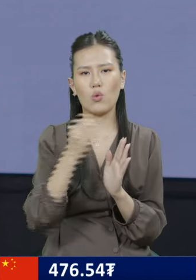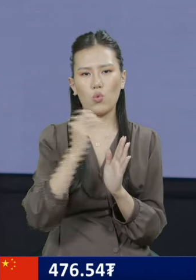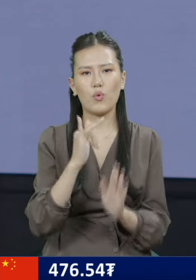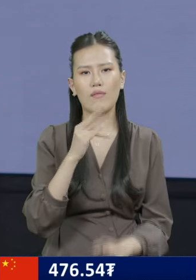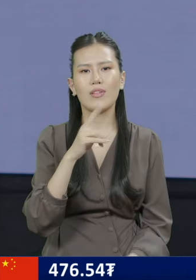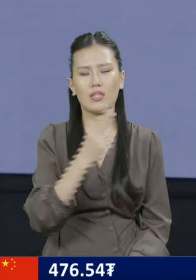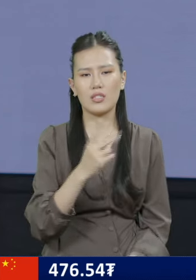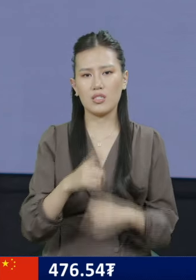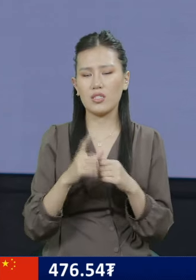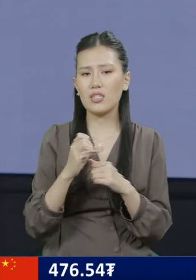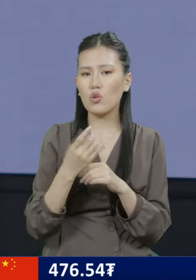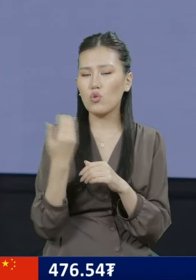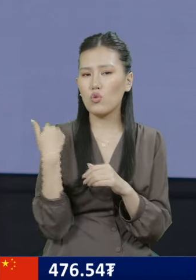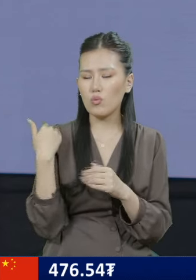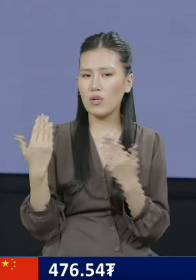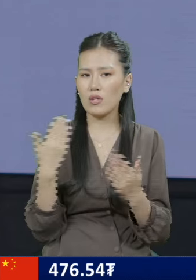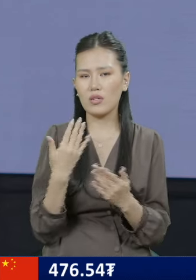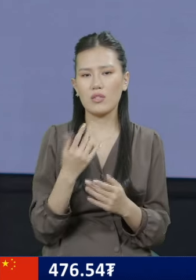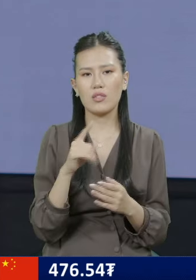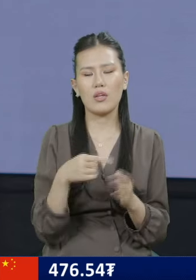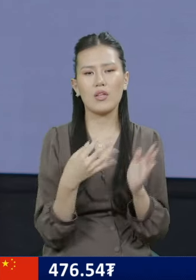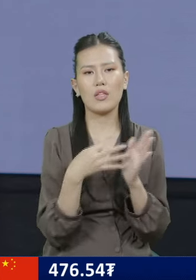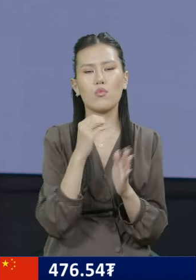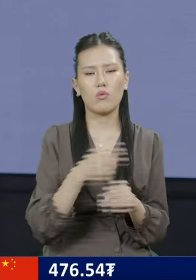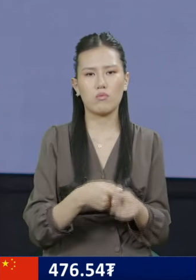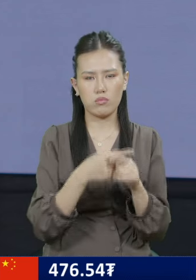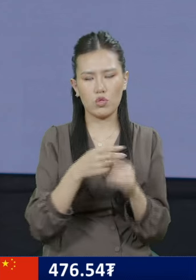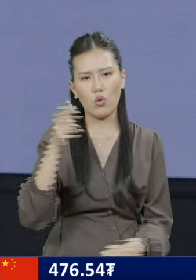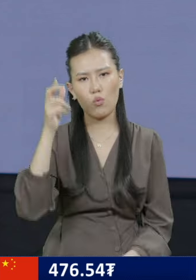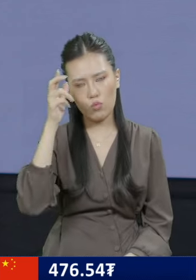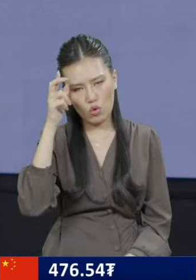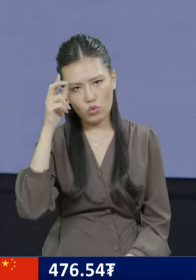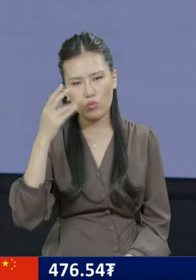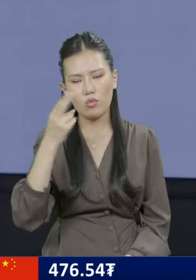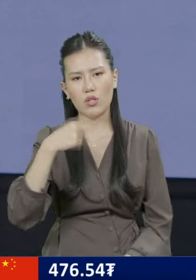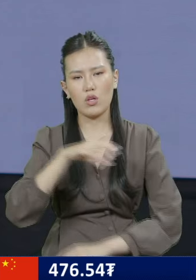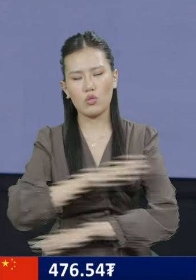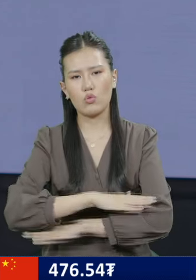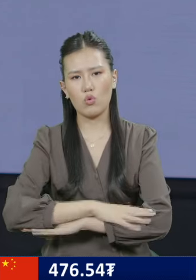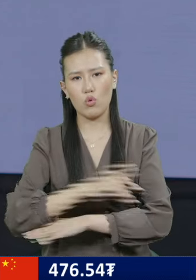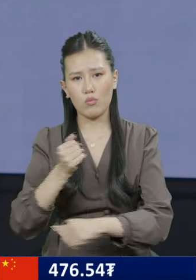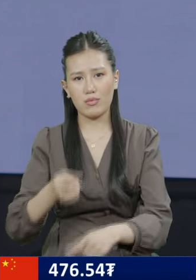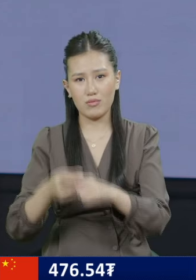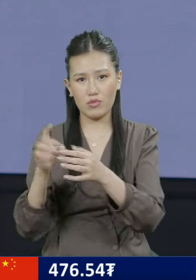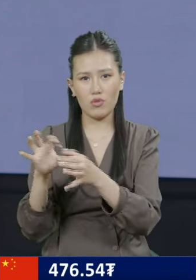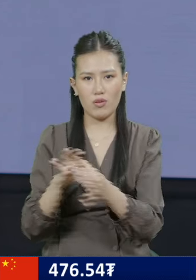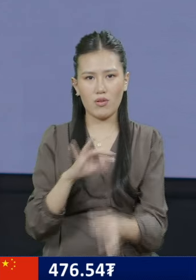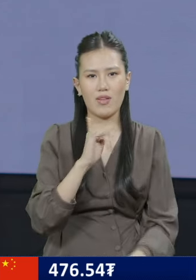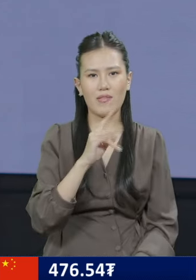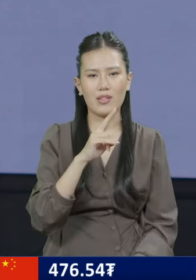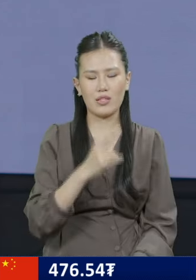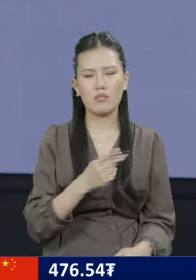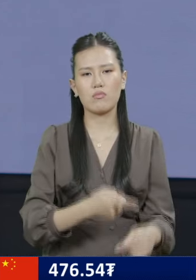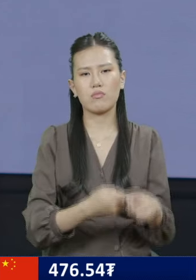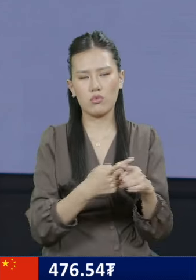сараас 1.8% өссөн үзүүлэлт юм. Үүнд боловсролын үйлчилгээ, тэр дундаа ихтэй сургуулиудын төлбөр нэмэгдсэн гол нь нөлөөсөн гэдгийг үндэсний